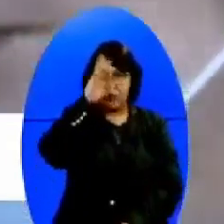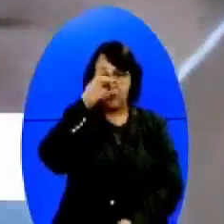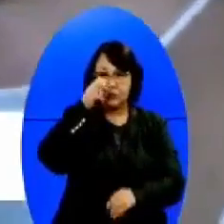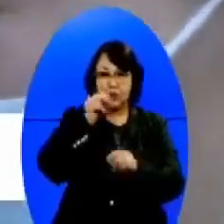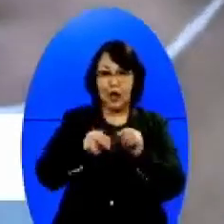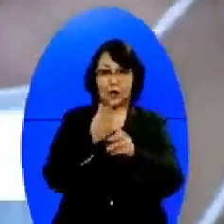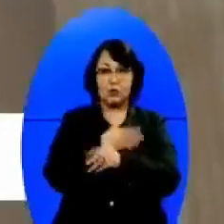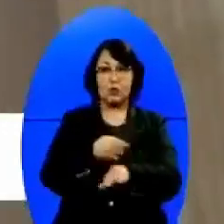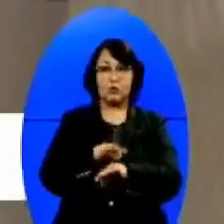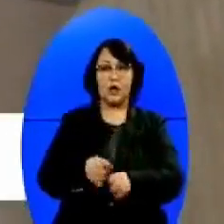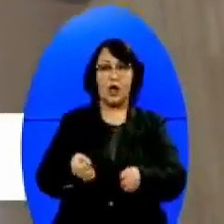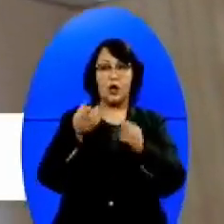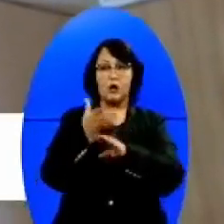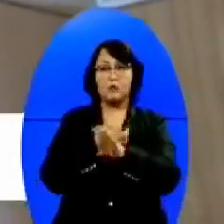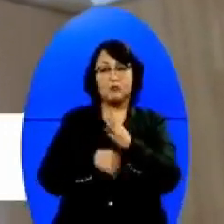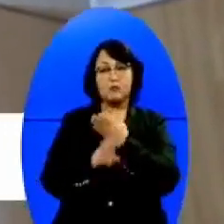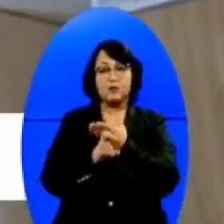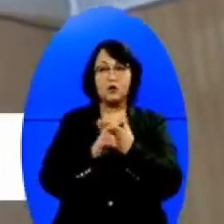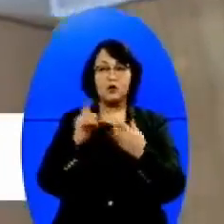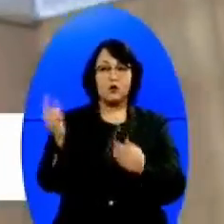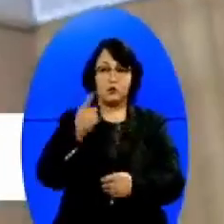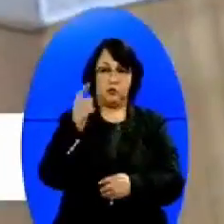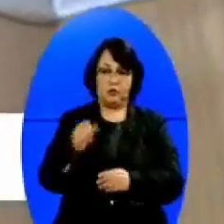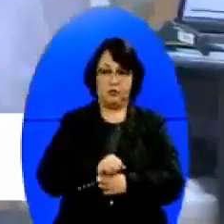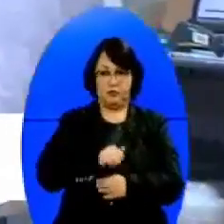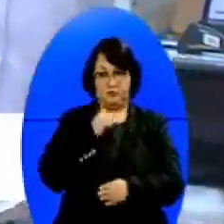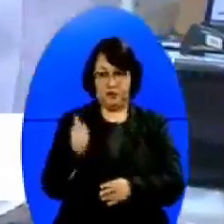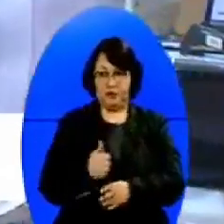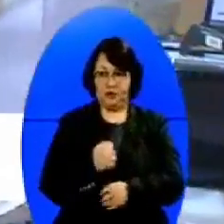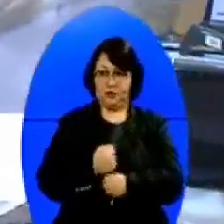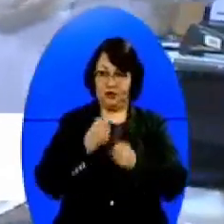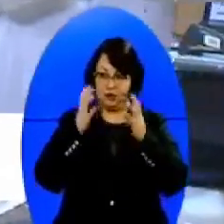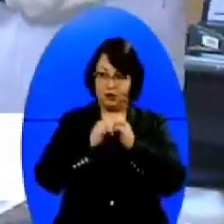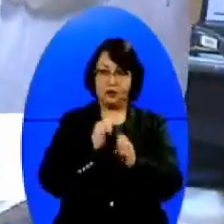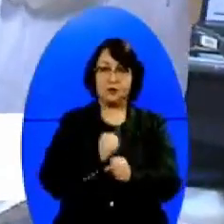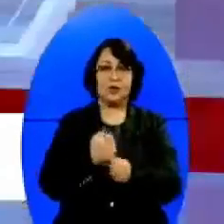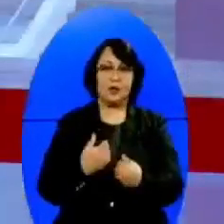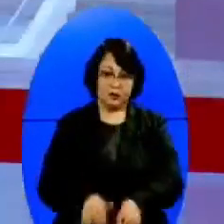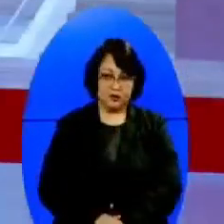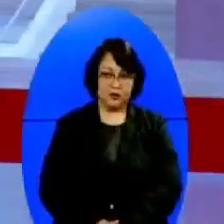халдвар авахаас урьдчилан сэргийж, өндөржүүлсэн бэлэн байдалд ажиллалаа.